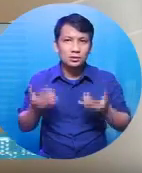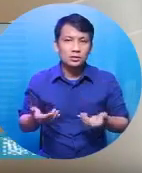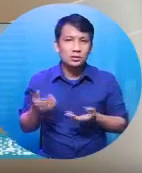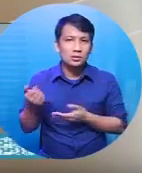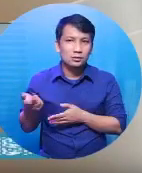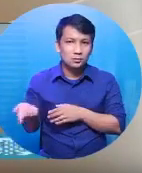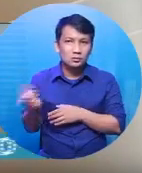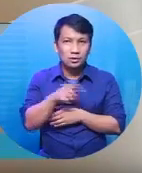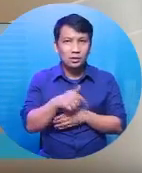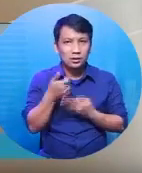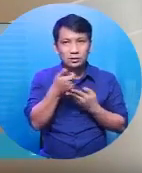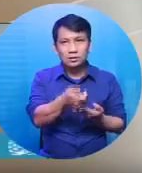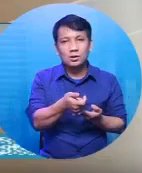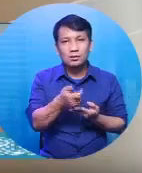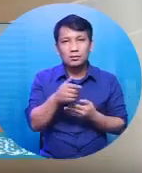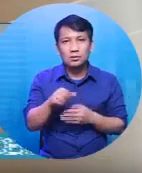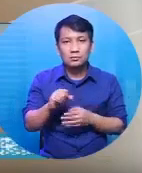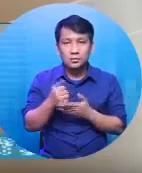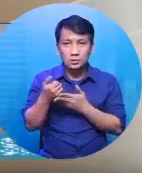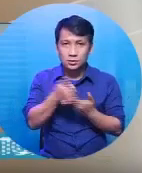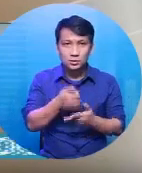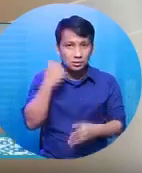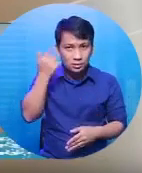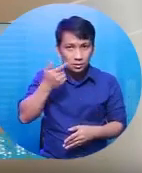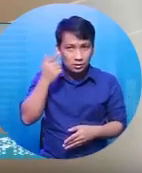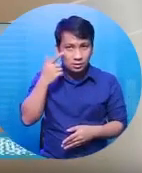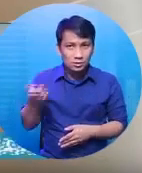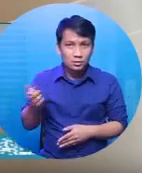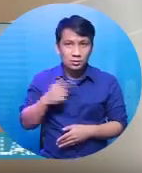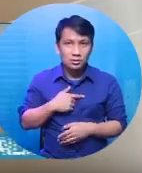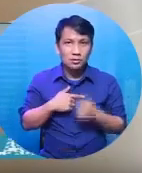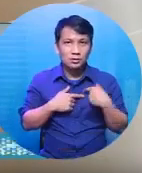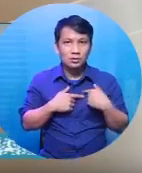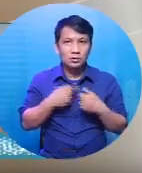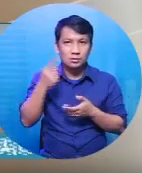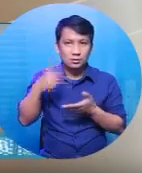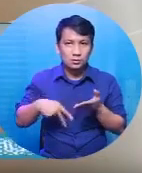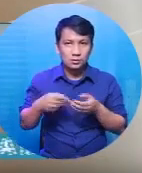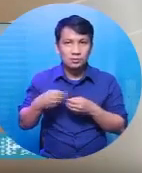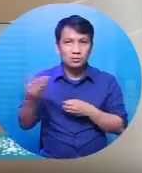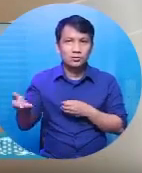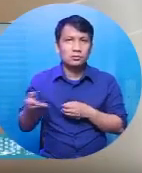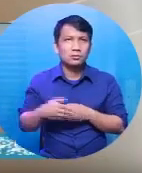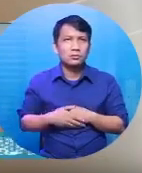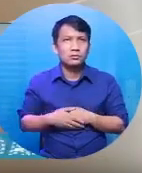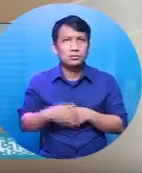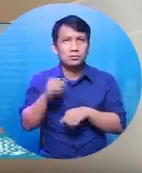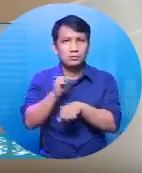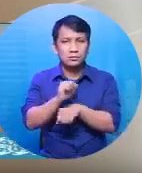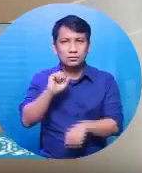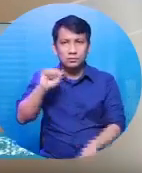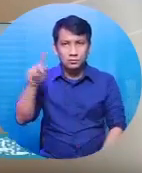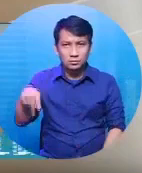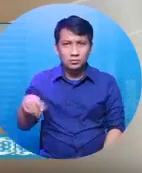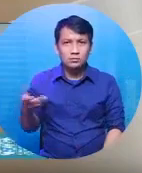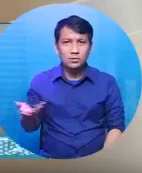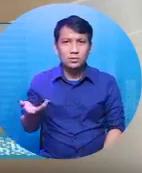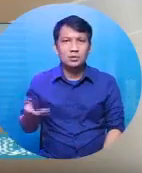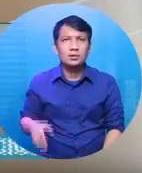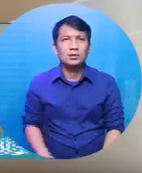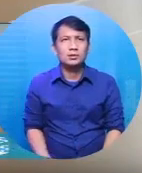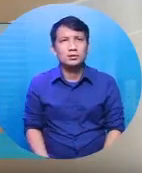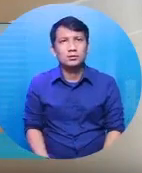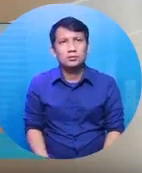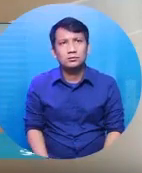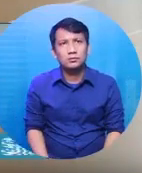sa gobyerno. So yung ayuda sa gobyerno para sa kanya sana yon, makikihati ka pa. Eh meron ka namang SAP dito. Hindi,